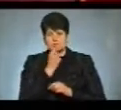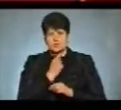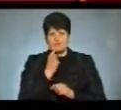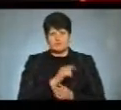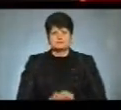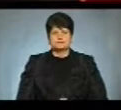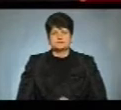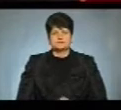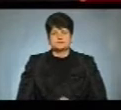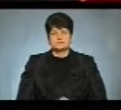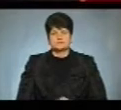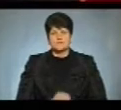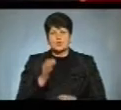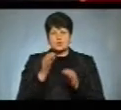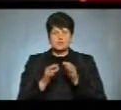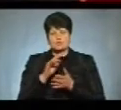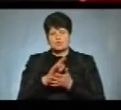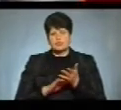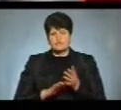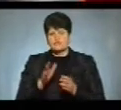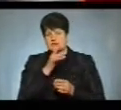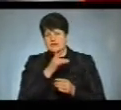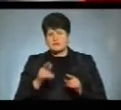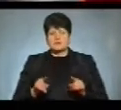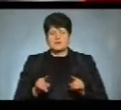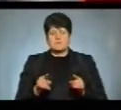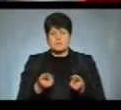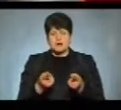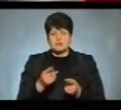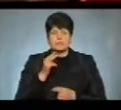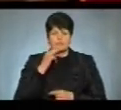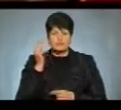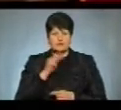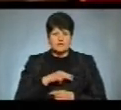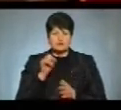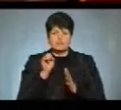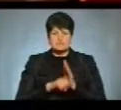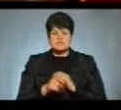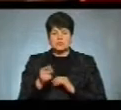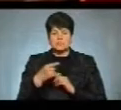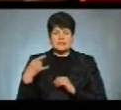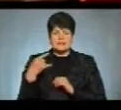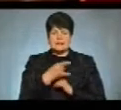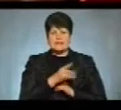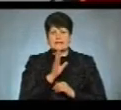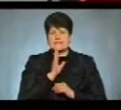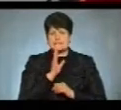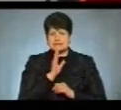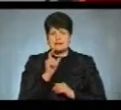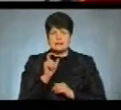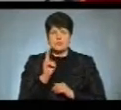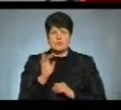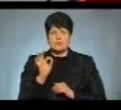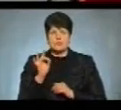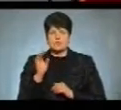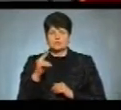володіє. Суд продовжив термін тримання під вартою обвинувачених у вбивстві тернопільської таксистки Євгенії Курдупель. Я